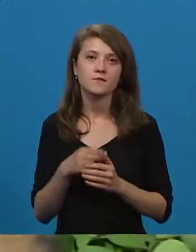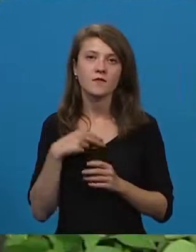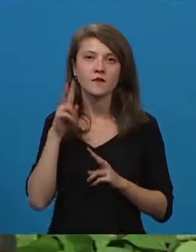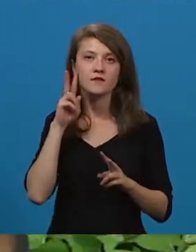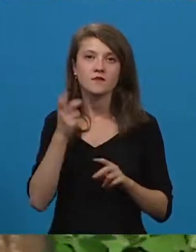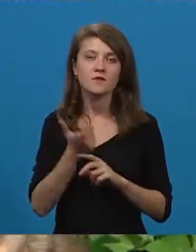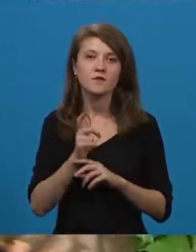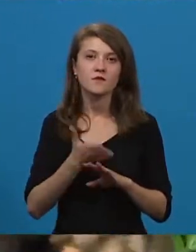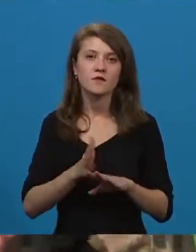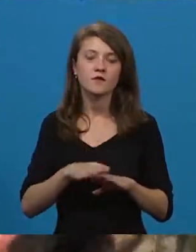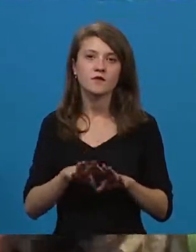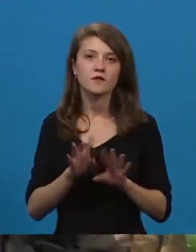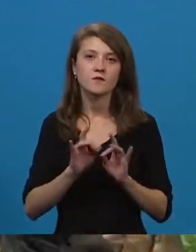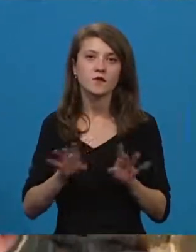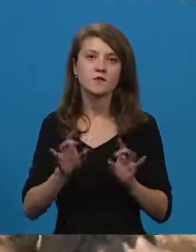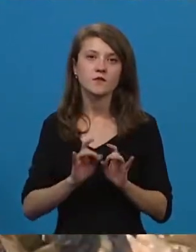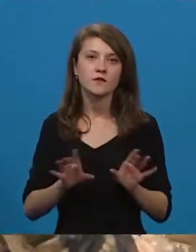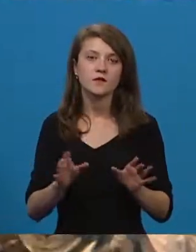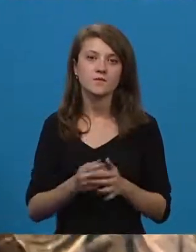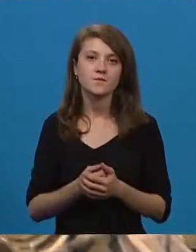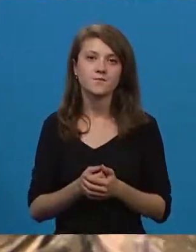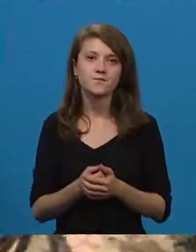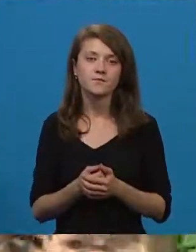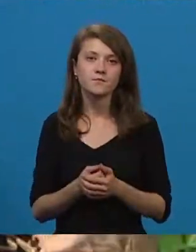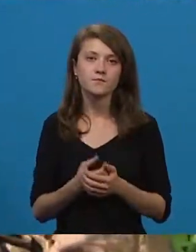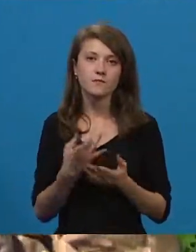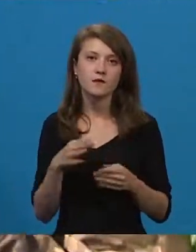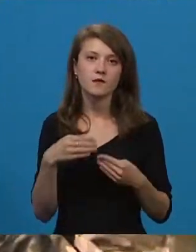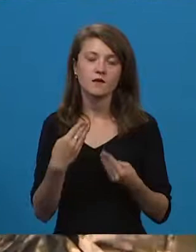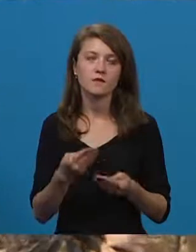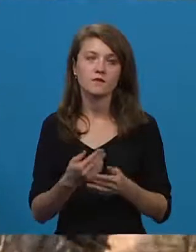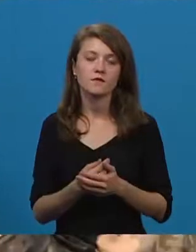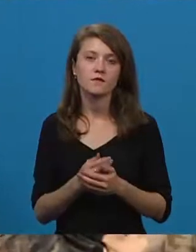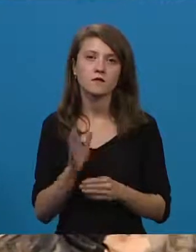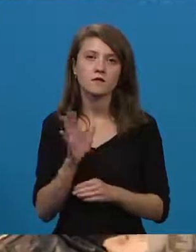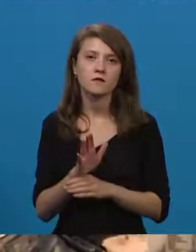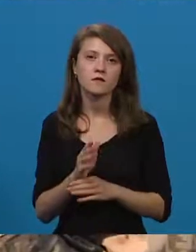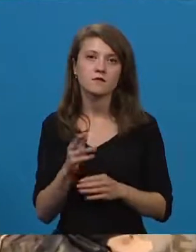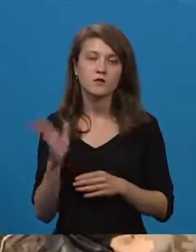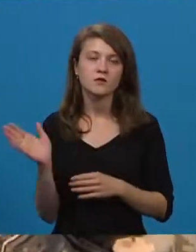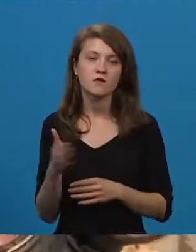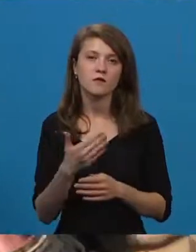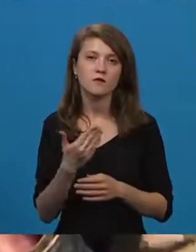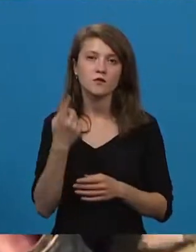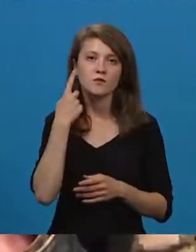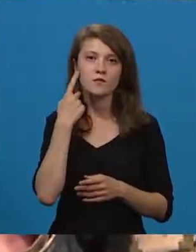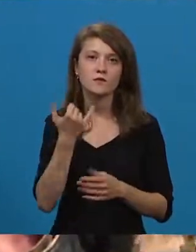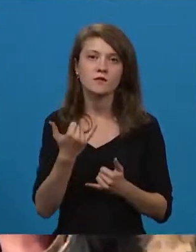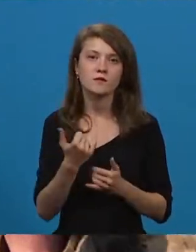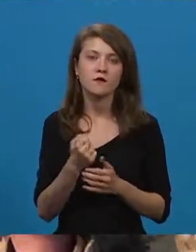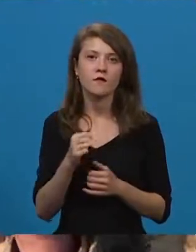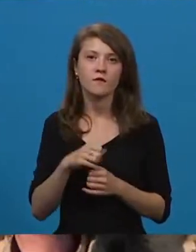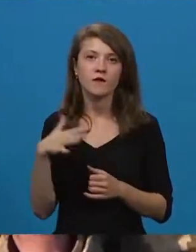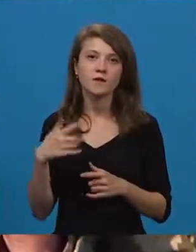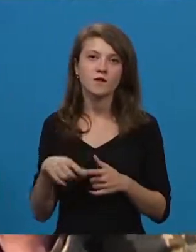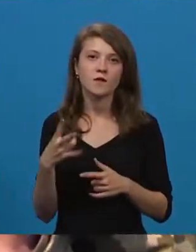важко зараз так розказувати. Ну і тупо тобі дають команду, там пішов, і ти думаєш, от зараз або відкриється,